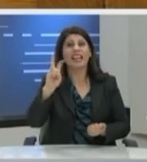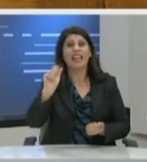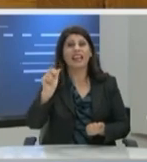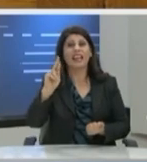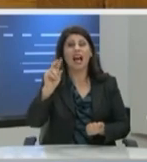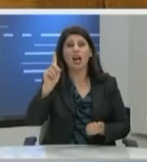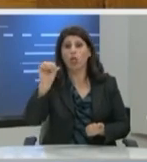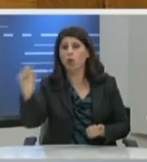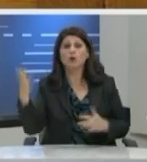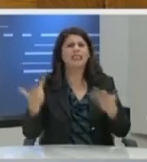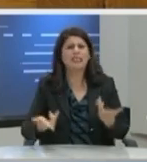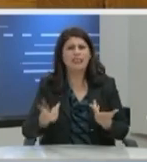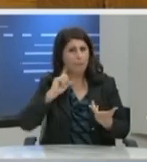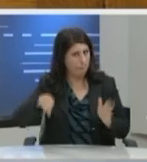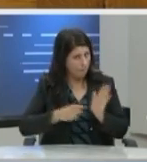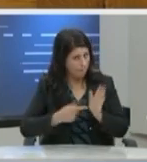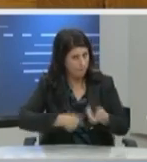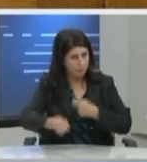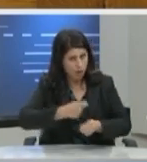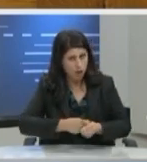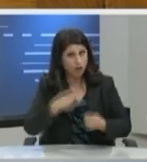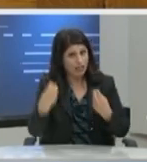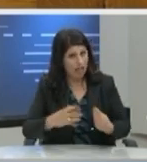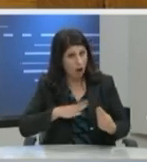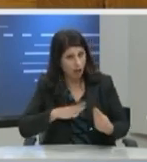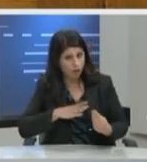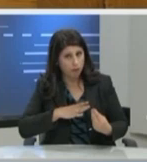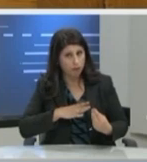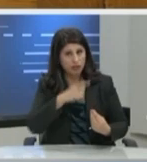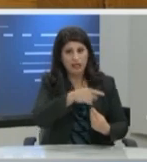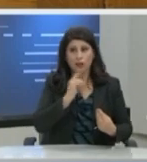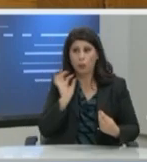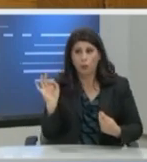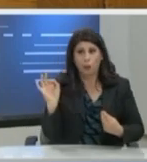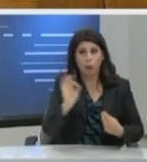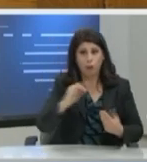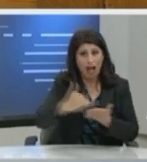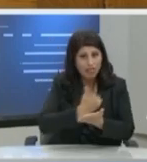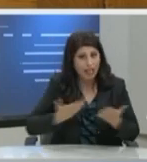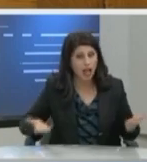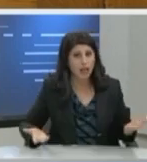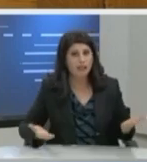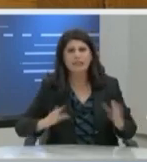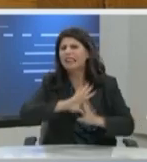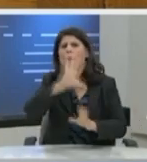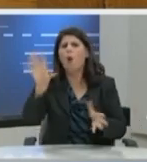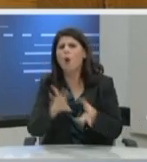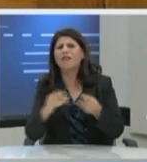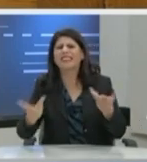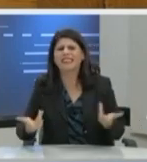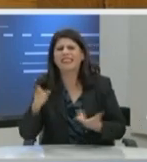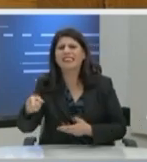τελικά δεν κατάλαβα. Ήτανε λαθρέμπορος, ήτανε καλός άνθρωπος και τον συκοφαντήσαμε αδίκως. Τι εξ όλων